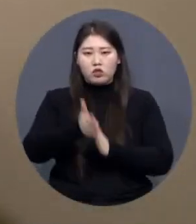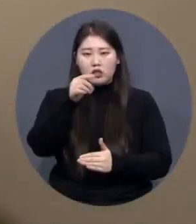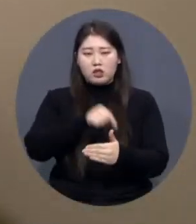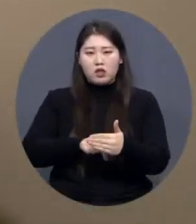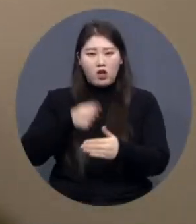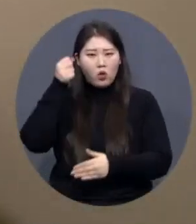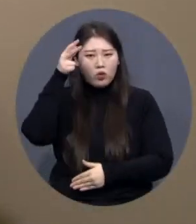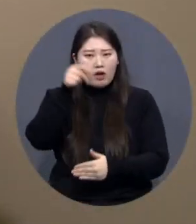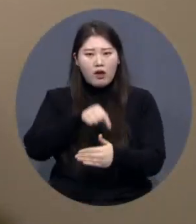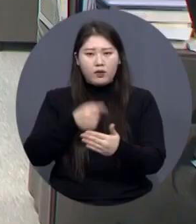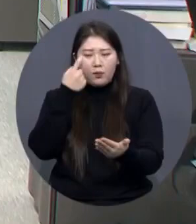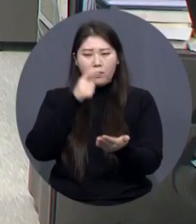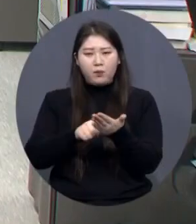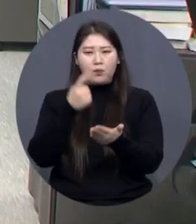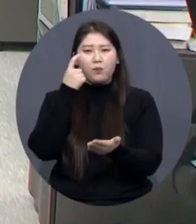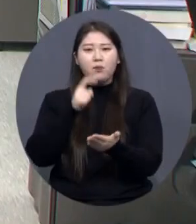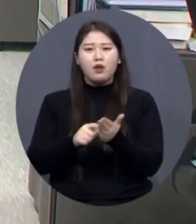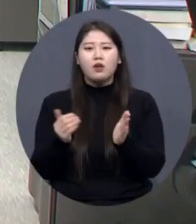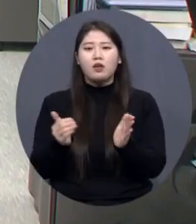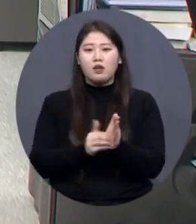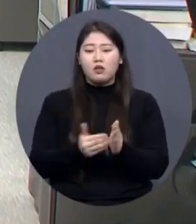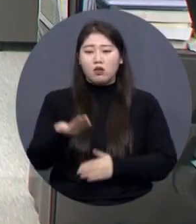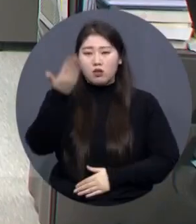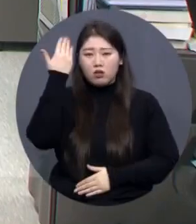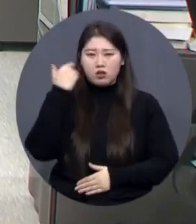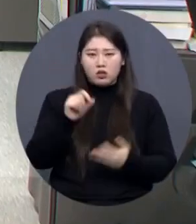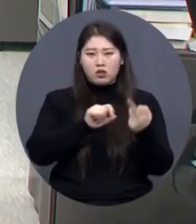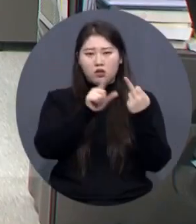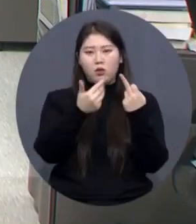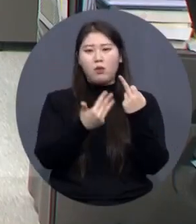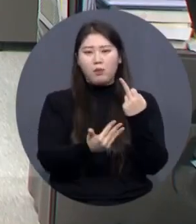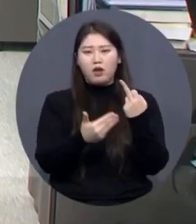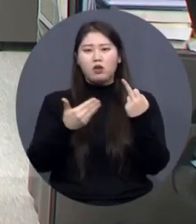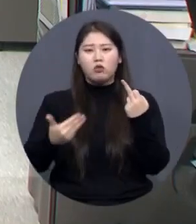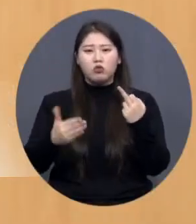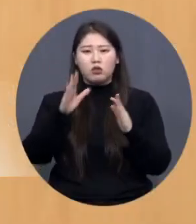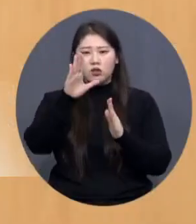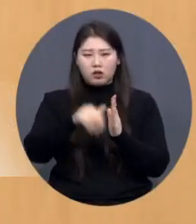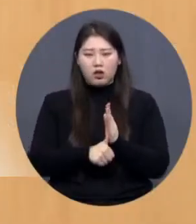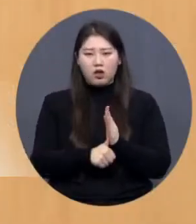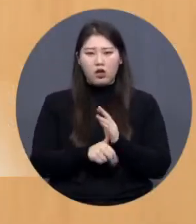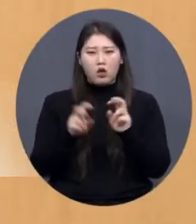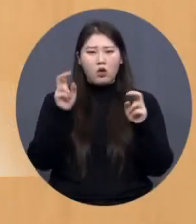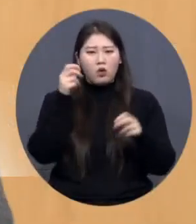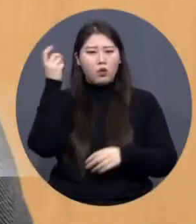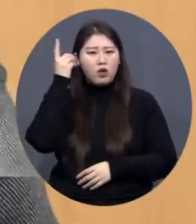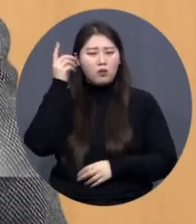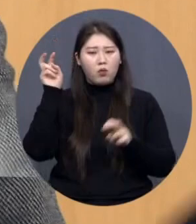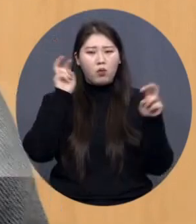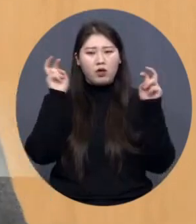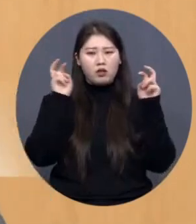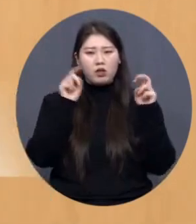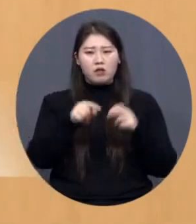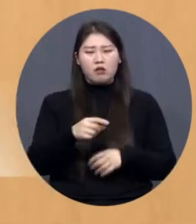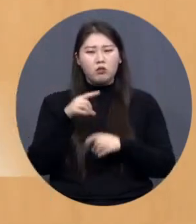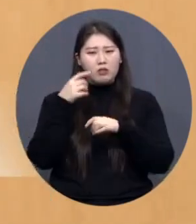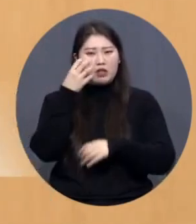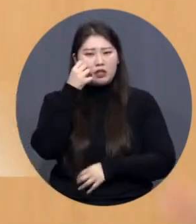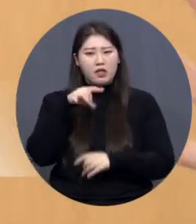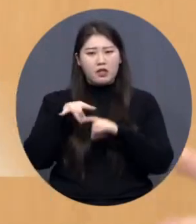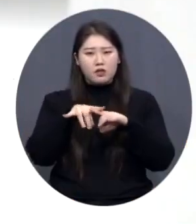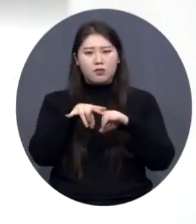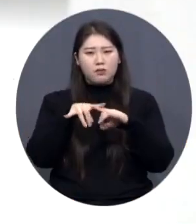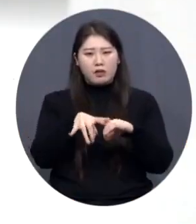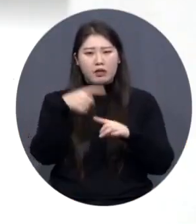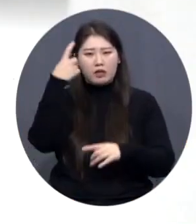있따라 발견됐습니다 8일과 9일 통신사로부터 수상한 전파 신호가 감지됐다는 신고를 받은